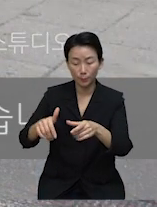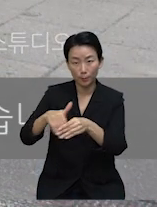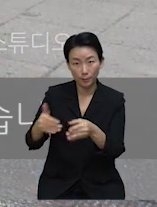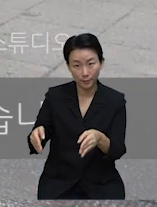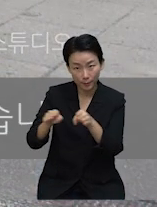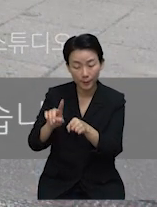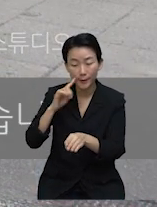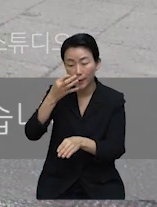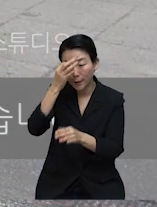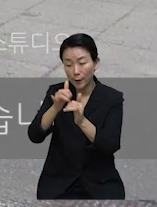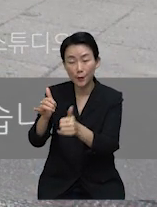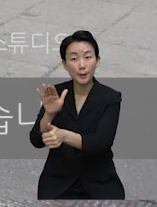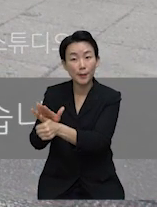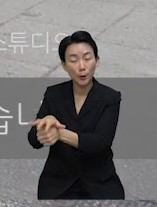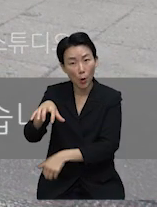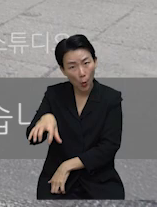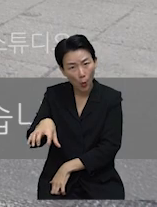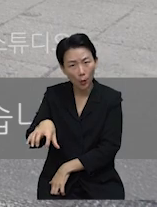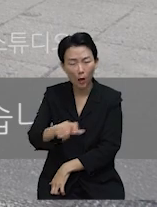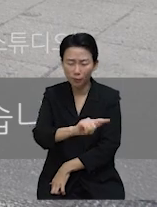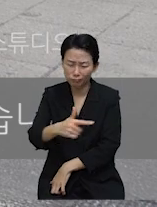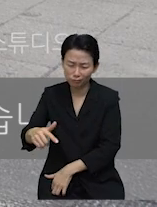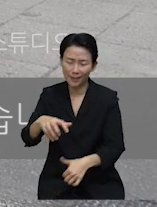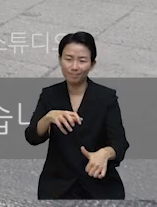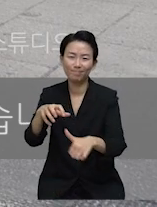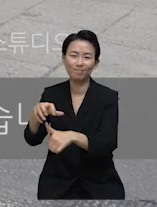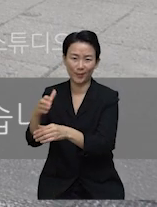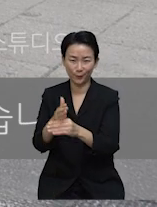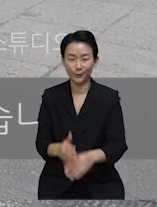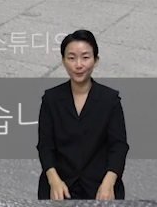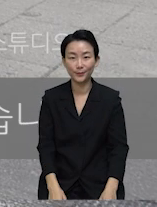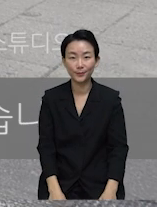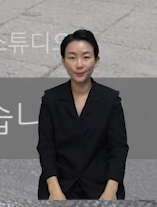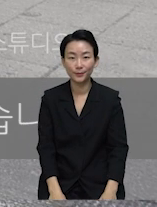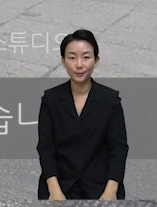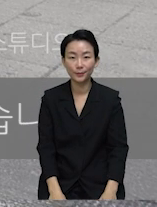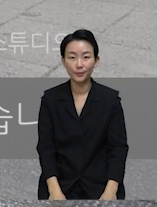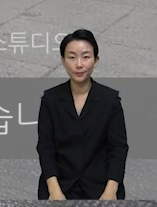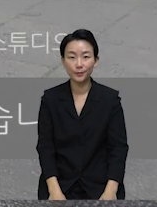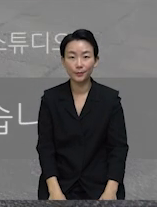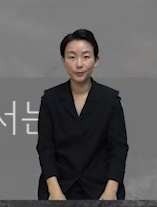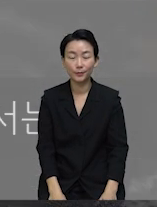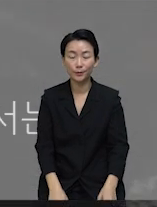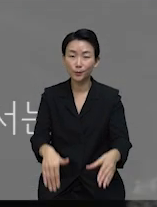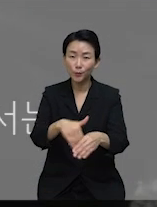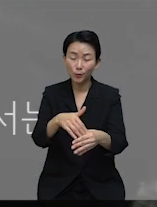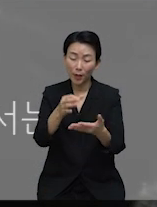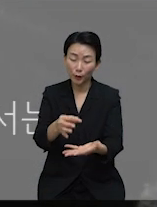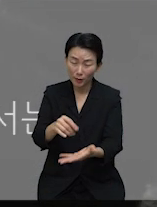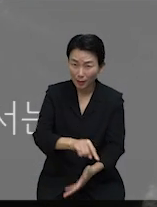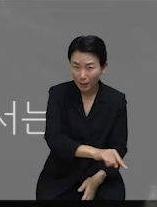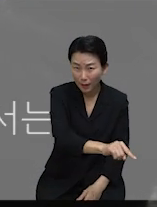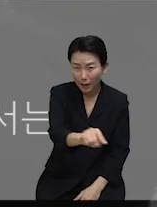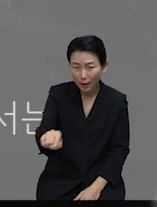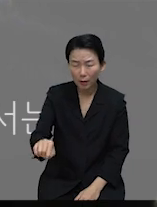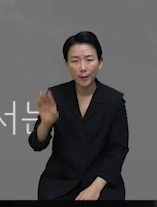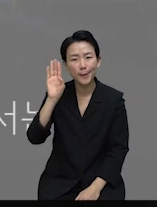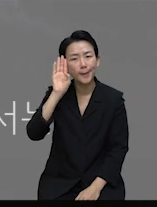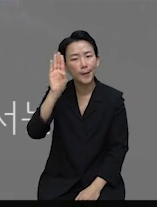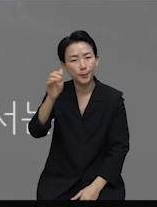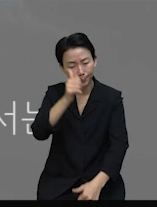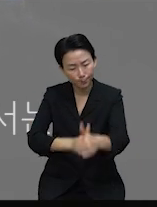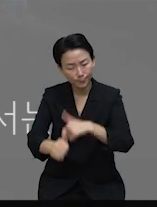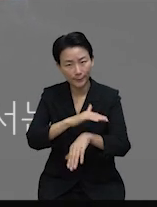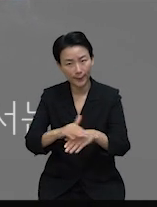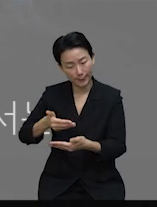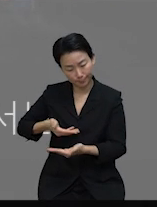박물관, 지역문화기관, 예술인 지원공간 등으로 활용을 하고 있습니다. 이렇게 많은